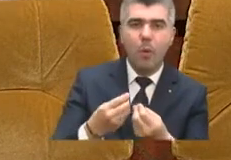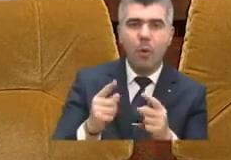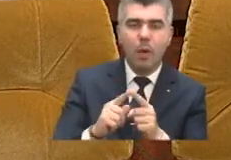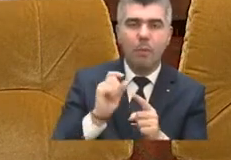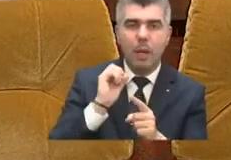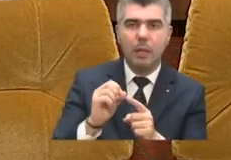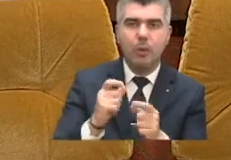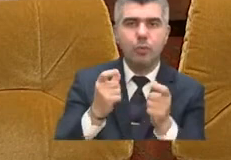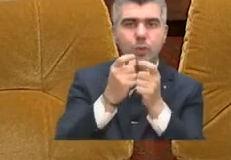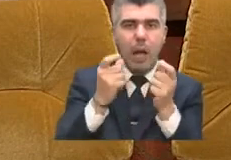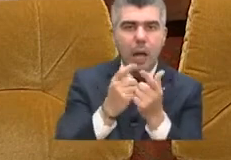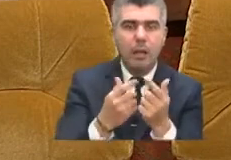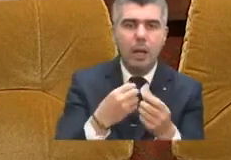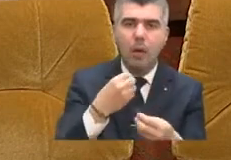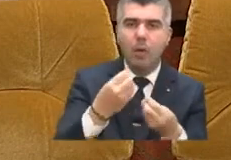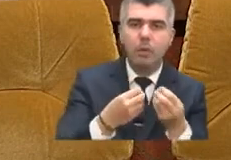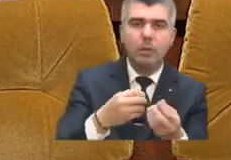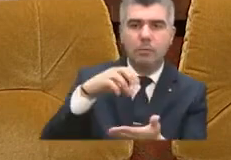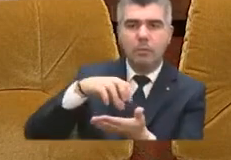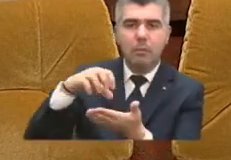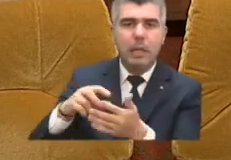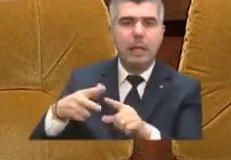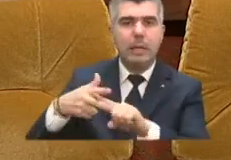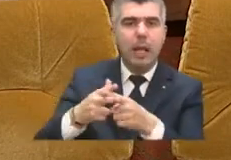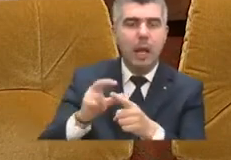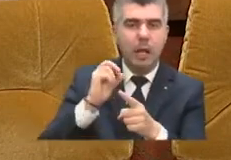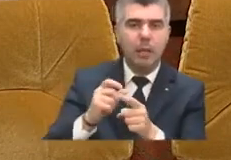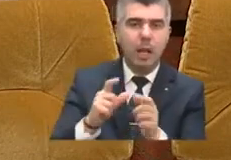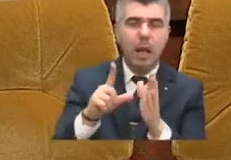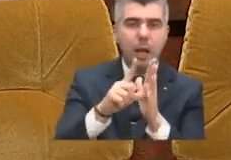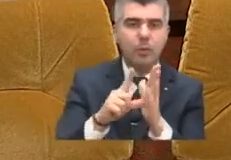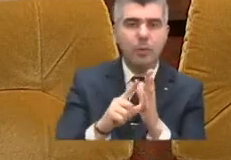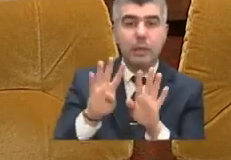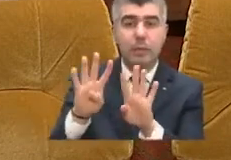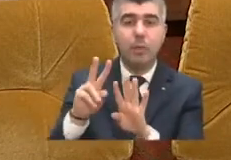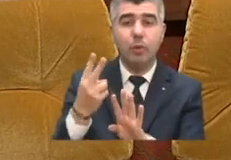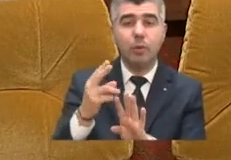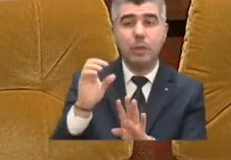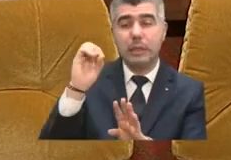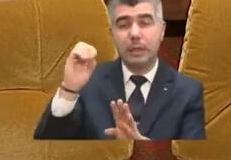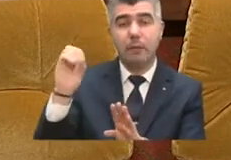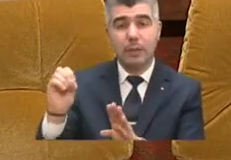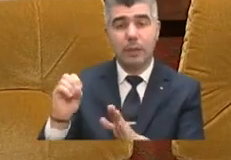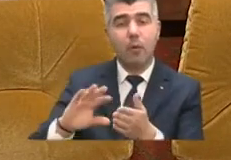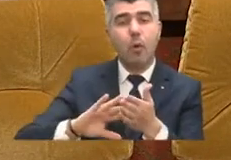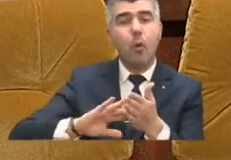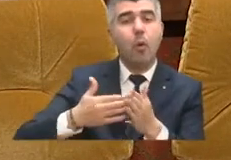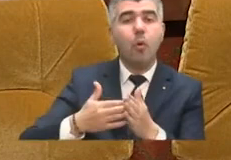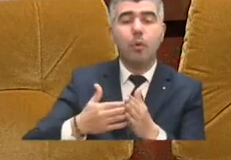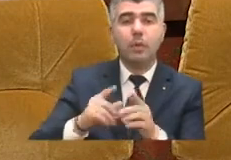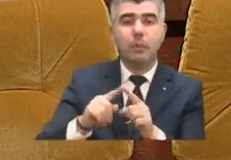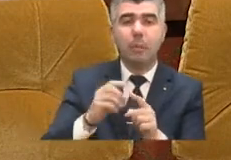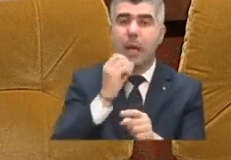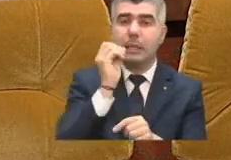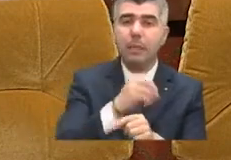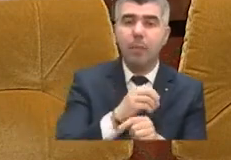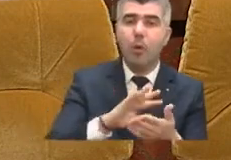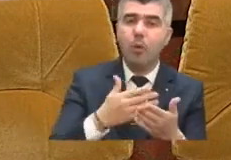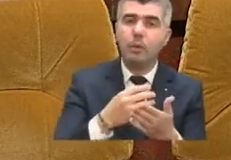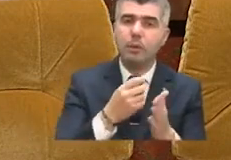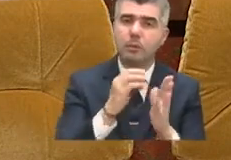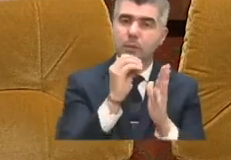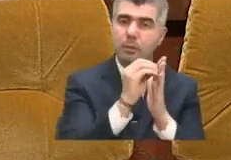المعنوي، يعني في مناطق صناعية لأن القانون 2800 كيتكلم على جميع النفايات وتدبيرها. اليوم كذلك